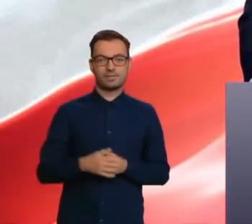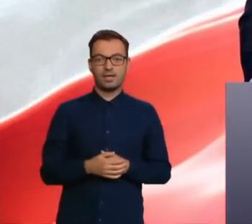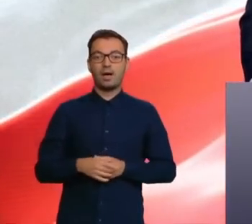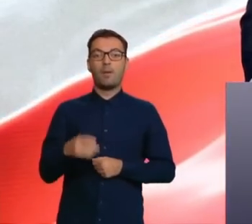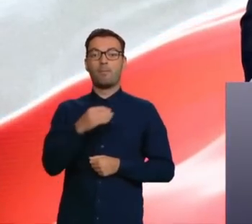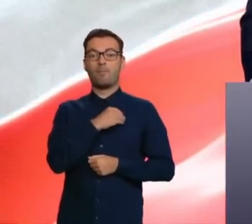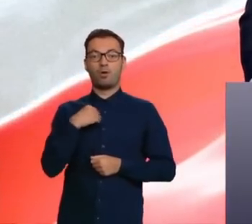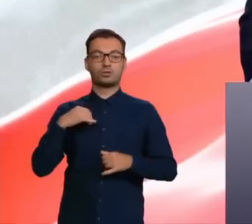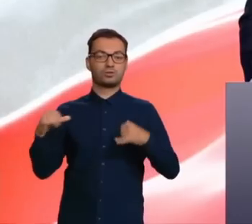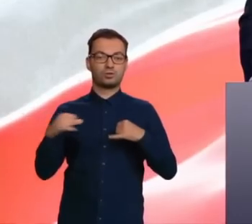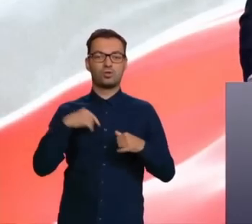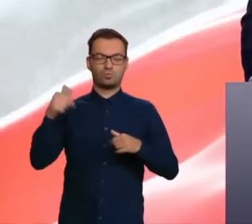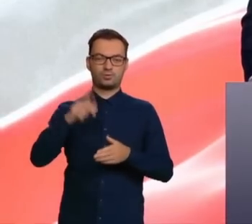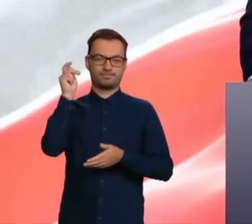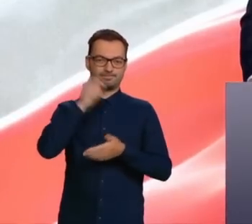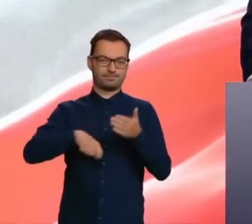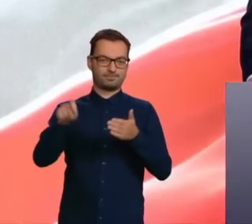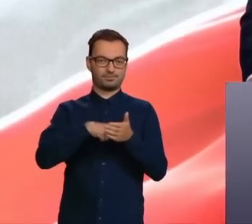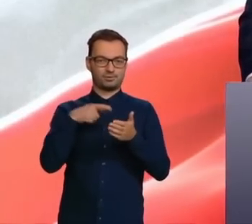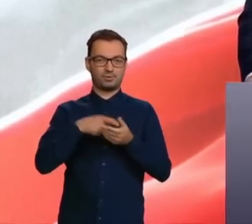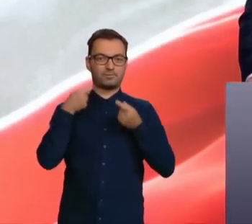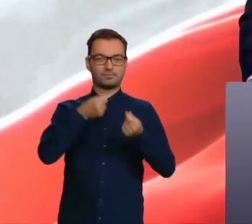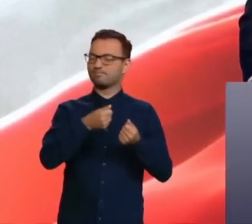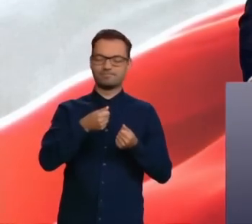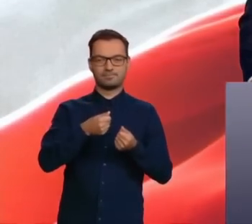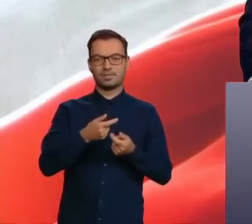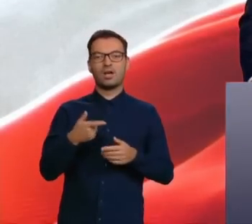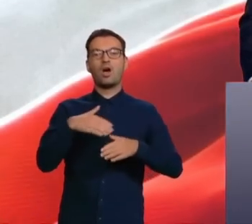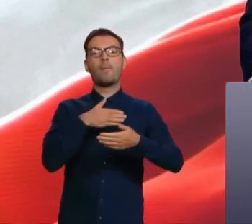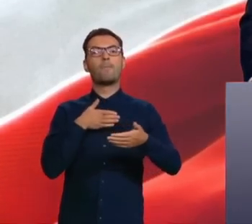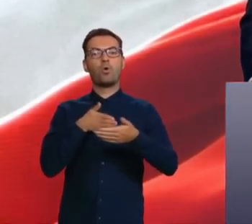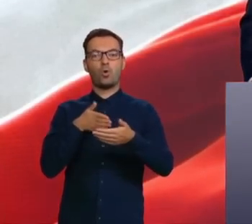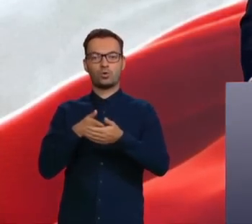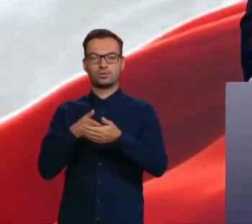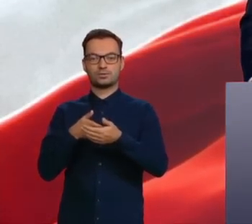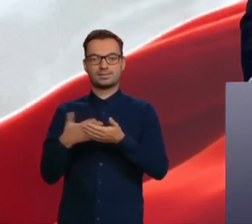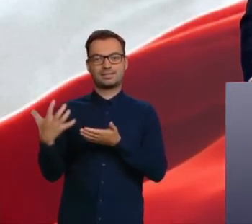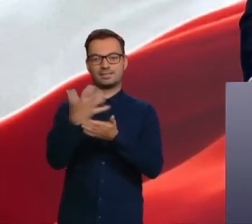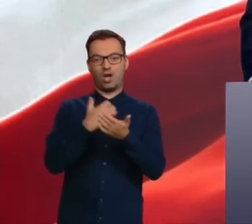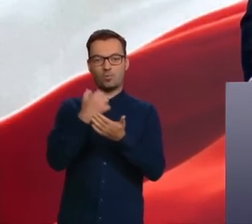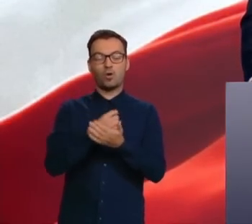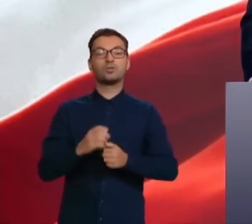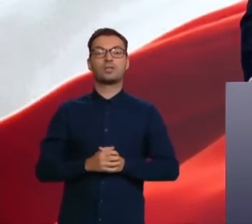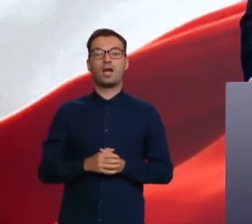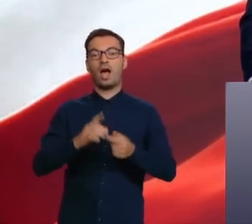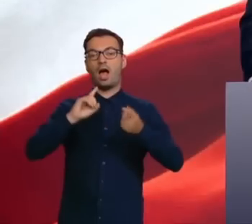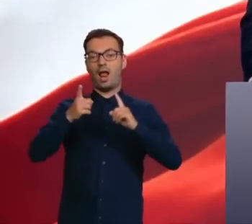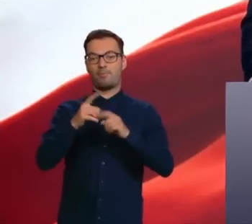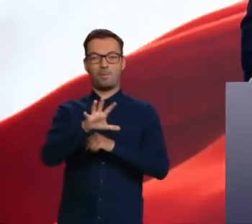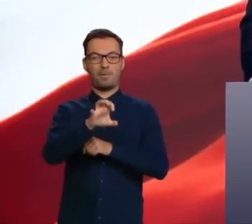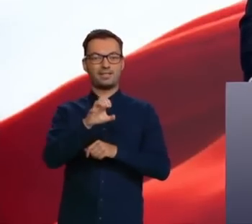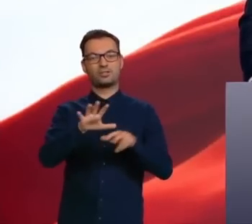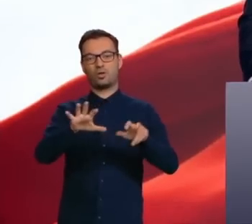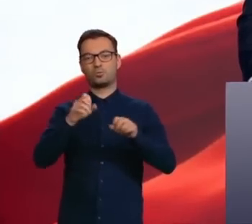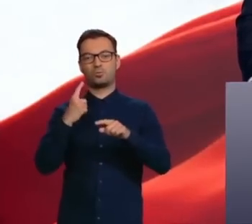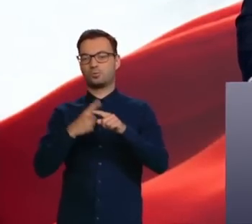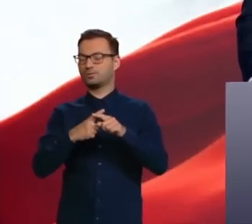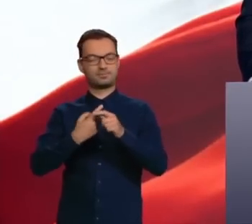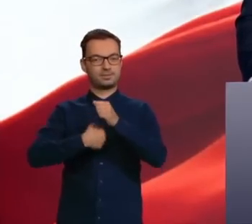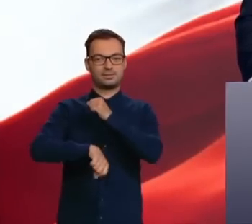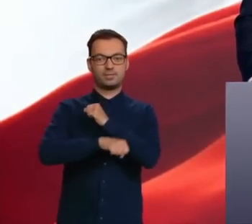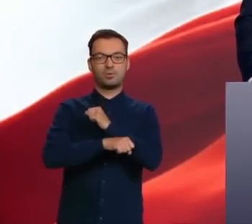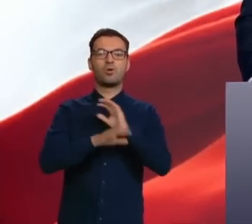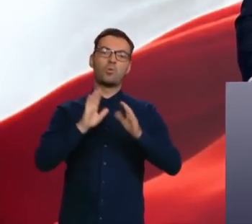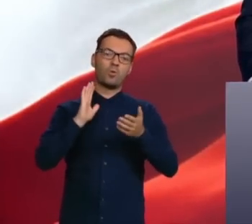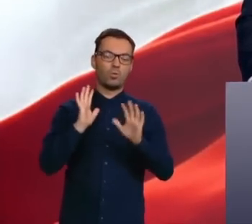powinno zrezygnować z ich finansowania, wprowadzić progi dochodowe dla otrzymujących środków, zastąpić 500+ i 800+